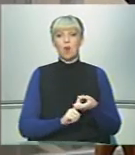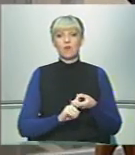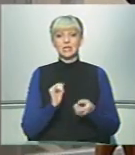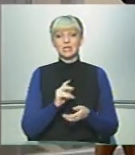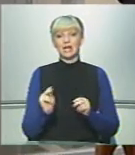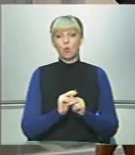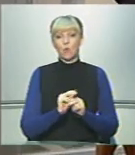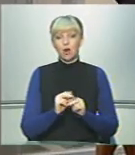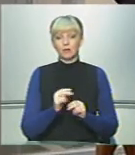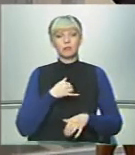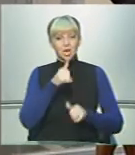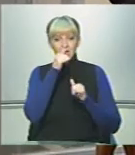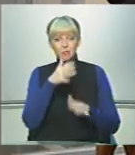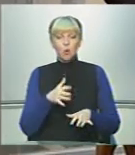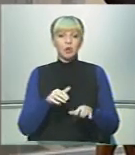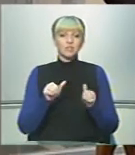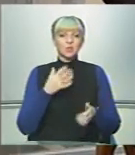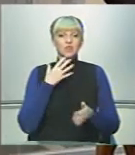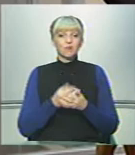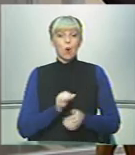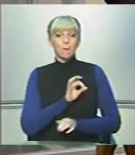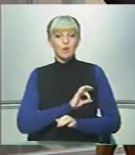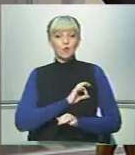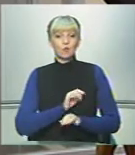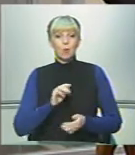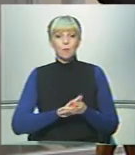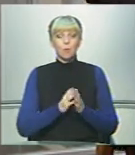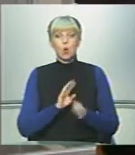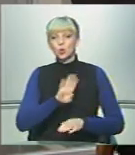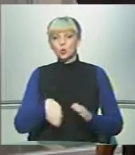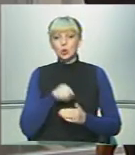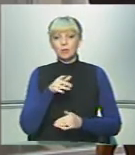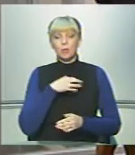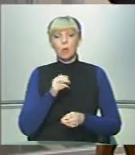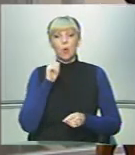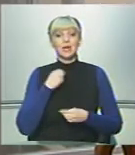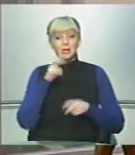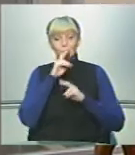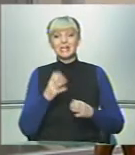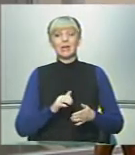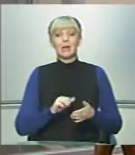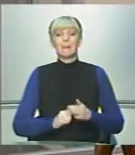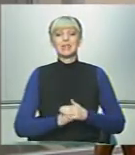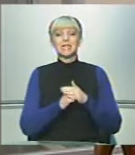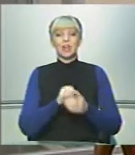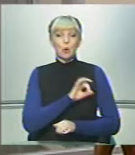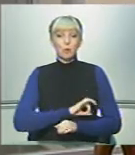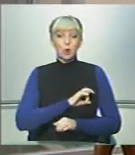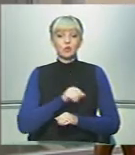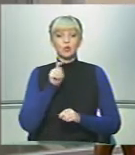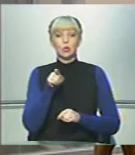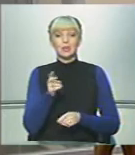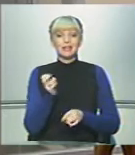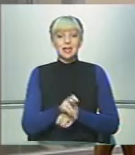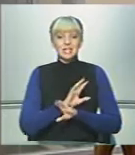з лікуванням. Я не можу сформувати свою правову позицію до тих пір, поки я не знаю, які підстави правові того, що він не